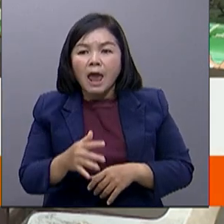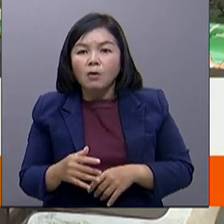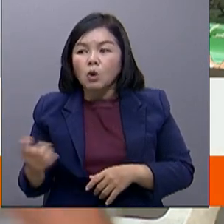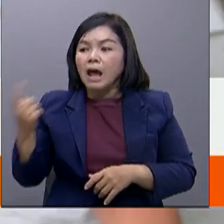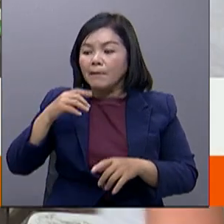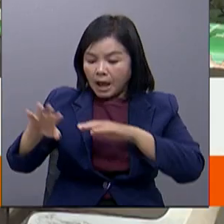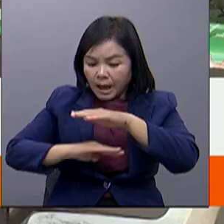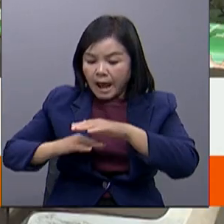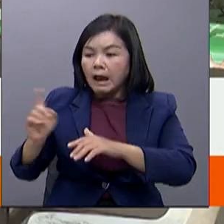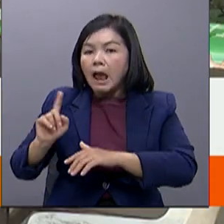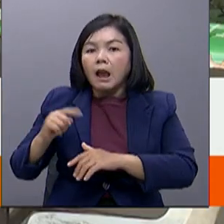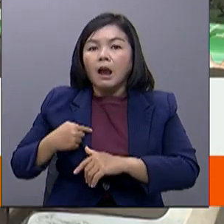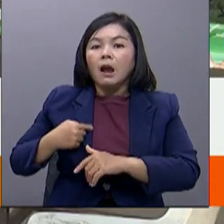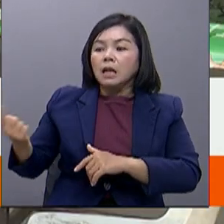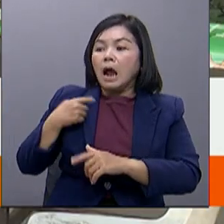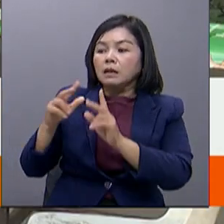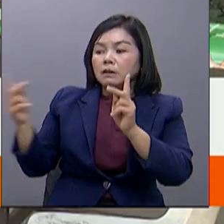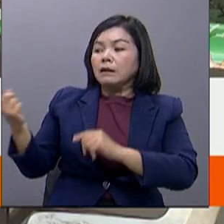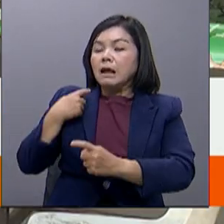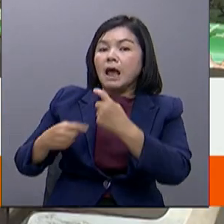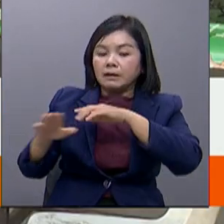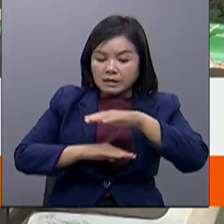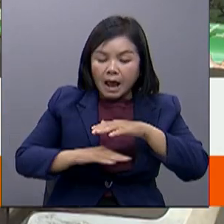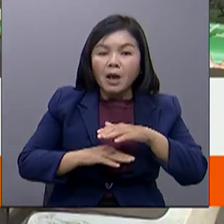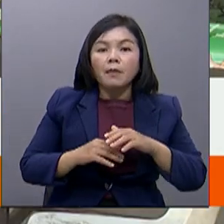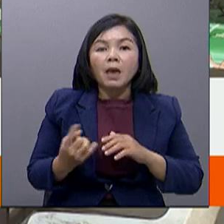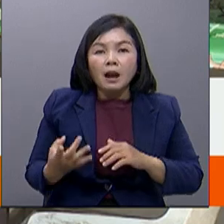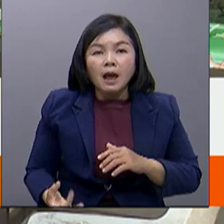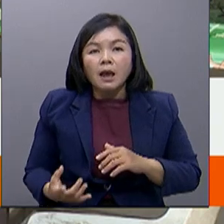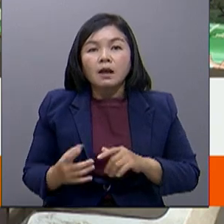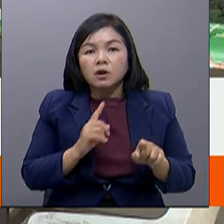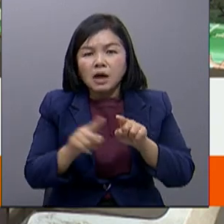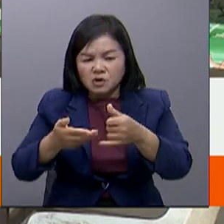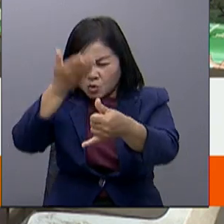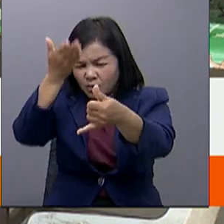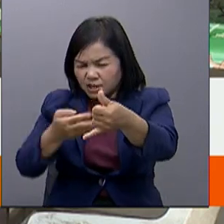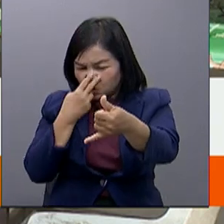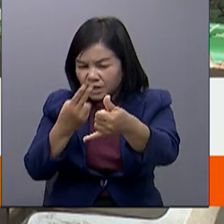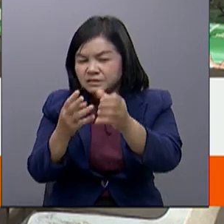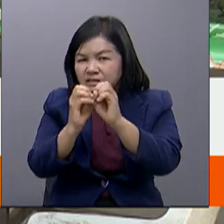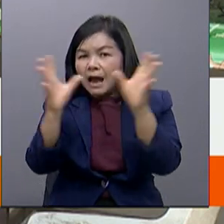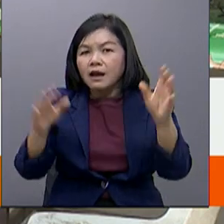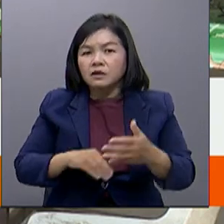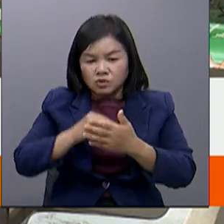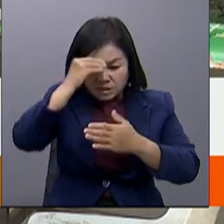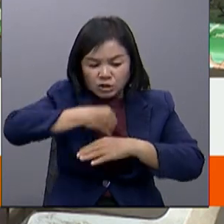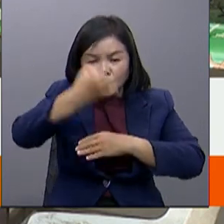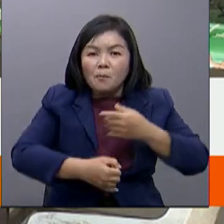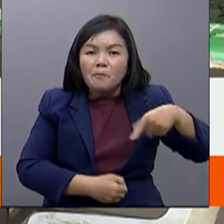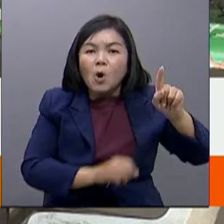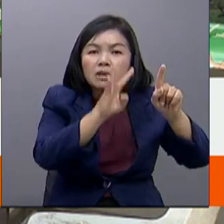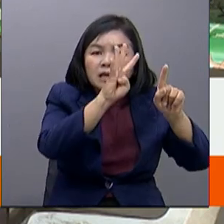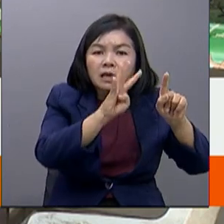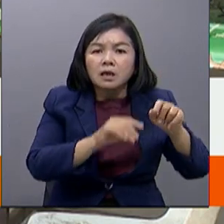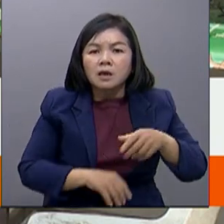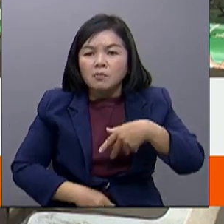ล่ะคือกรรมการเจะถามว่าคุณมีหลักฐานมว่าเคจ้างกันมาแต่โดยพฤติกรรมเนี่ยแน่นอนคนจบป 4อย่างงี้จบป 2